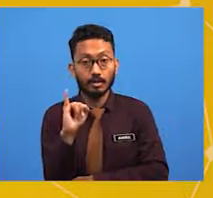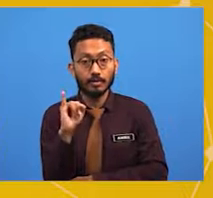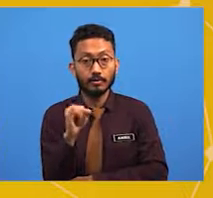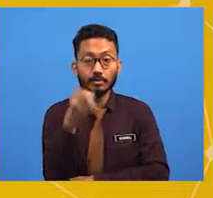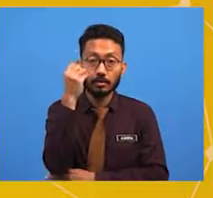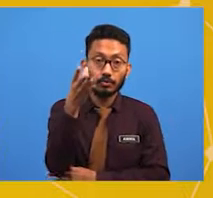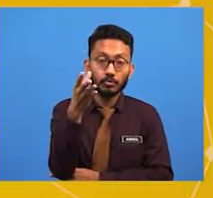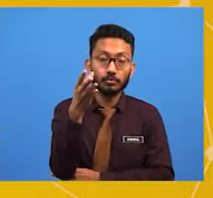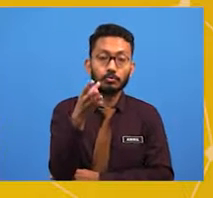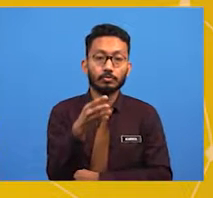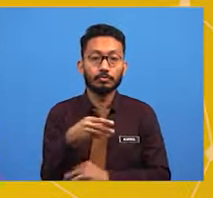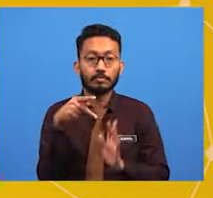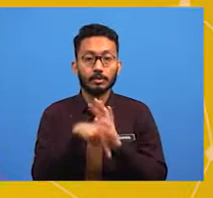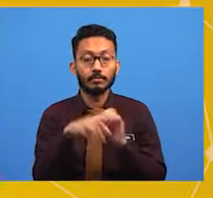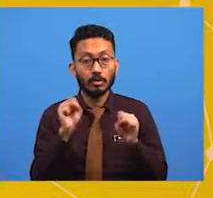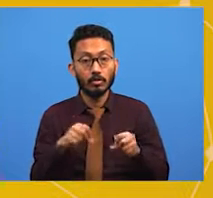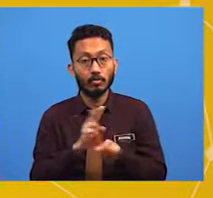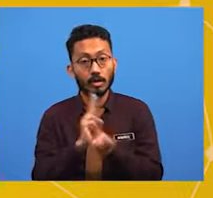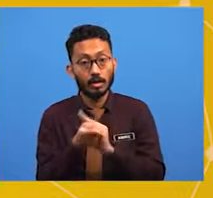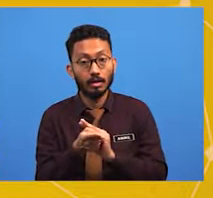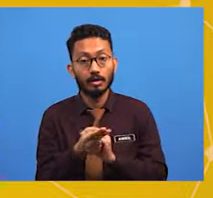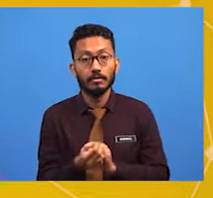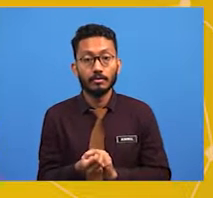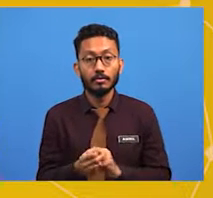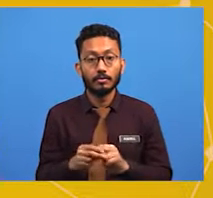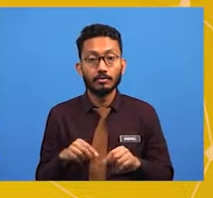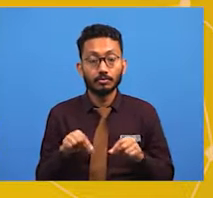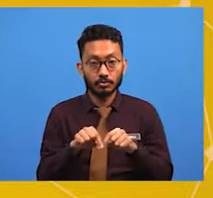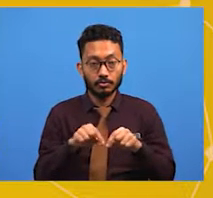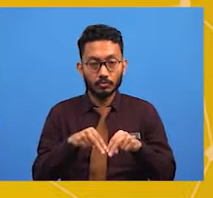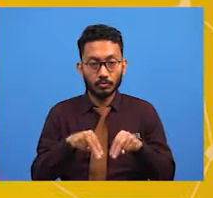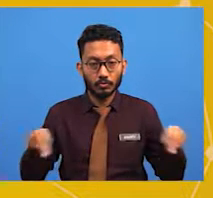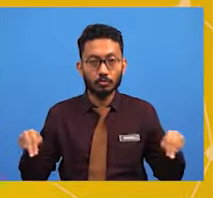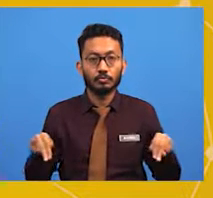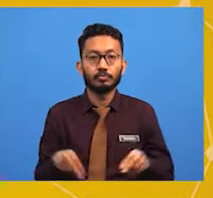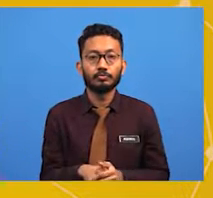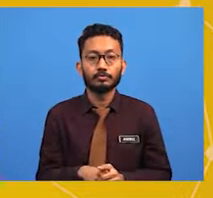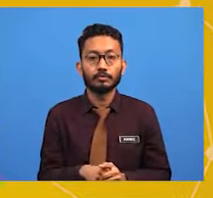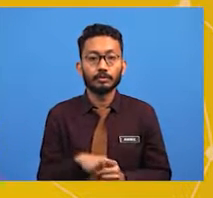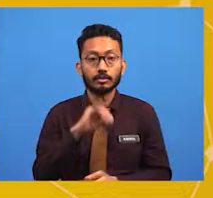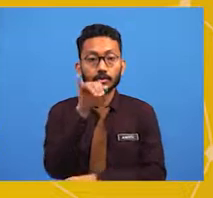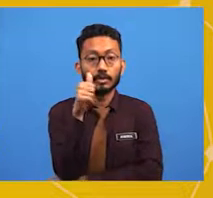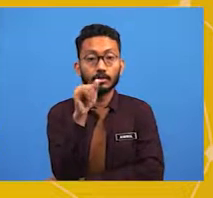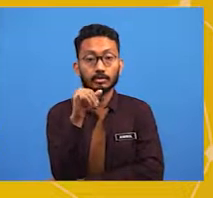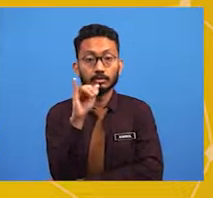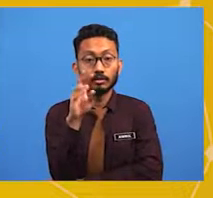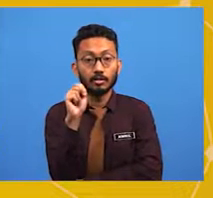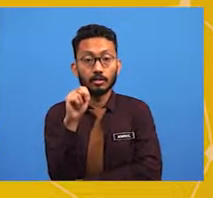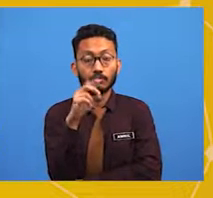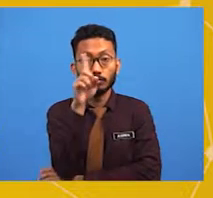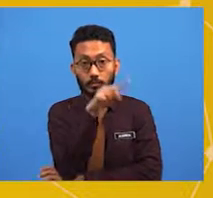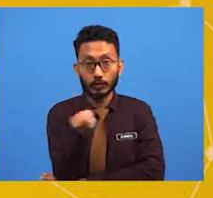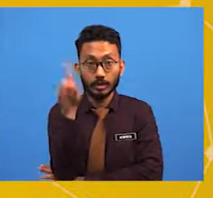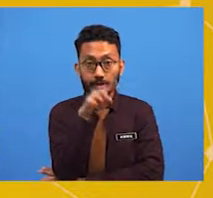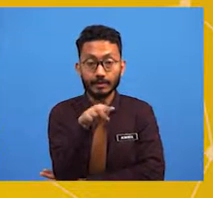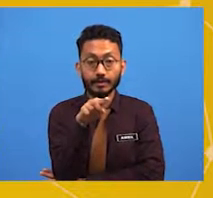mengisytiharkan pemboleh ubah iaitu ukuran jejari bulatan. Ketiga, formula